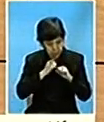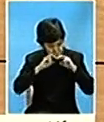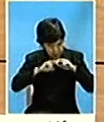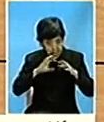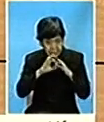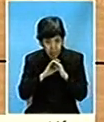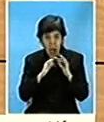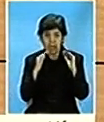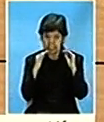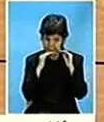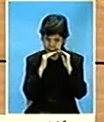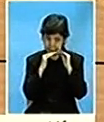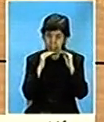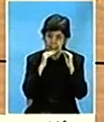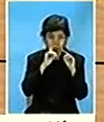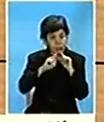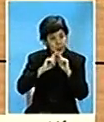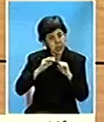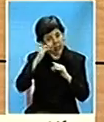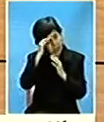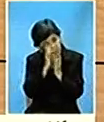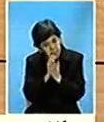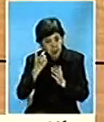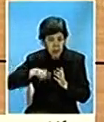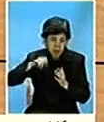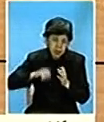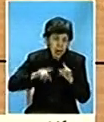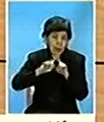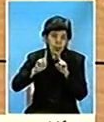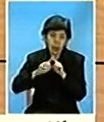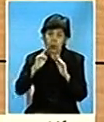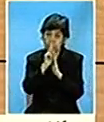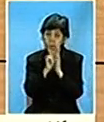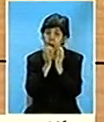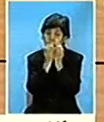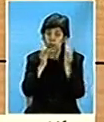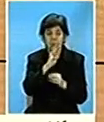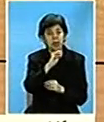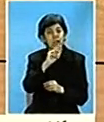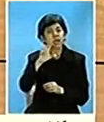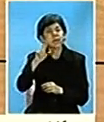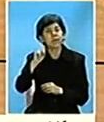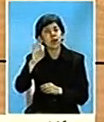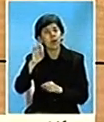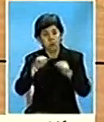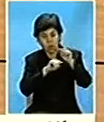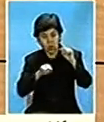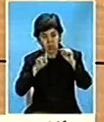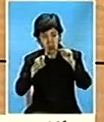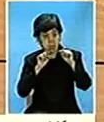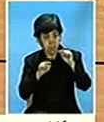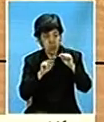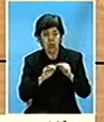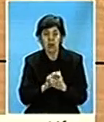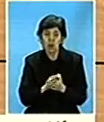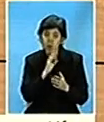ธิในกระบวนการยุติธรรมรัฐธรรมนูญราชอาณาจักรไทยมาตรา39วรรค2เขียนว่า